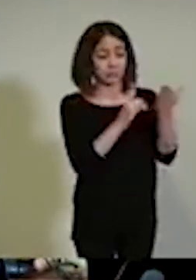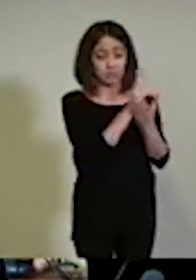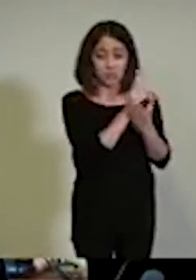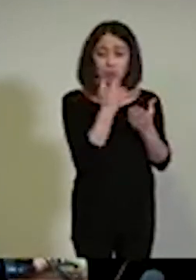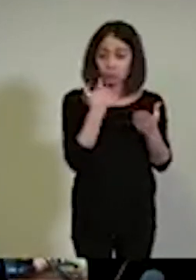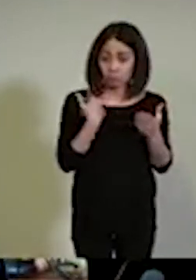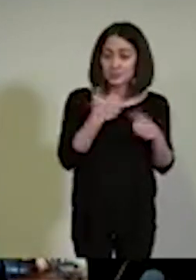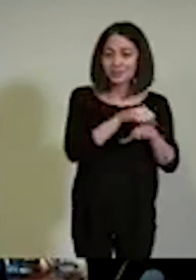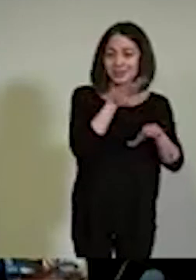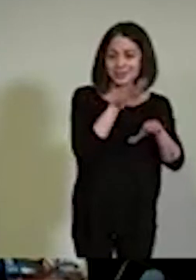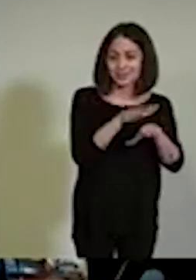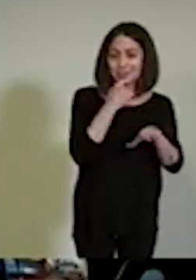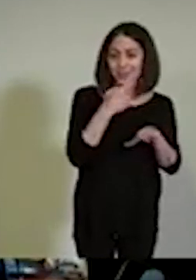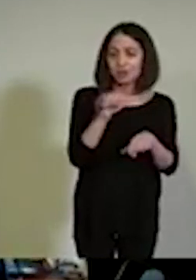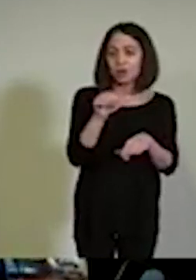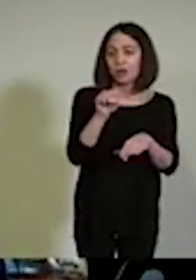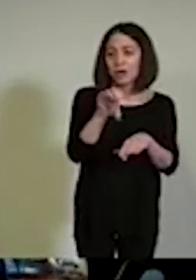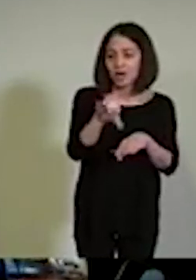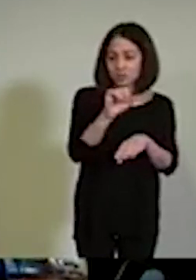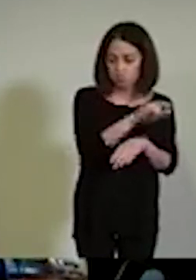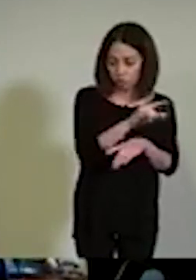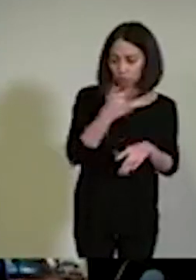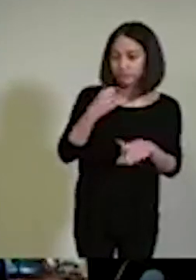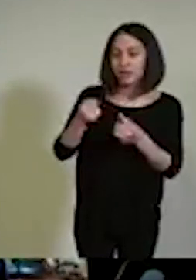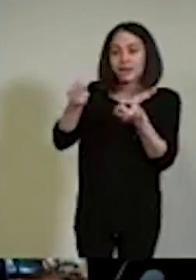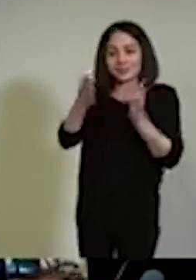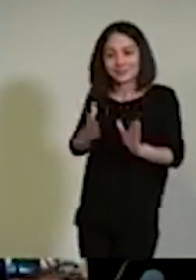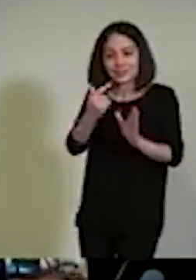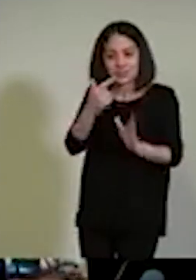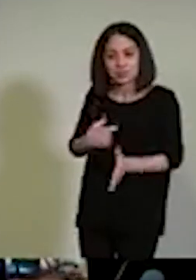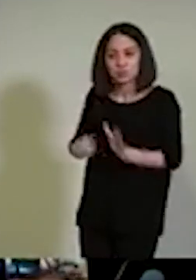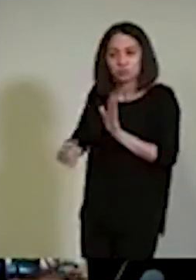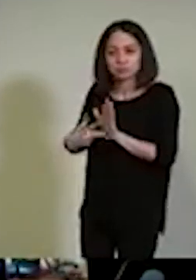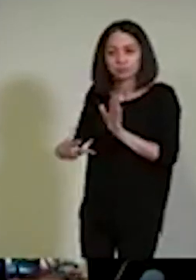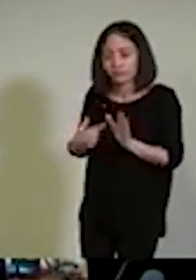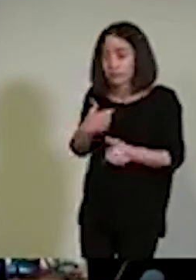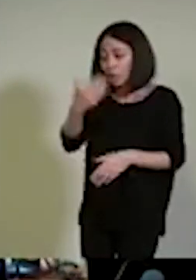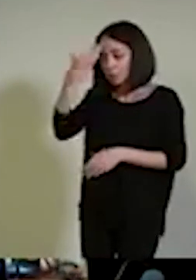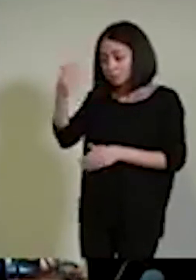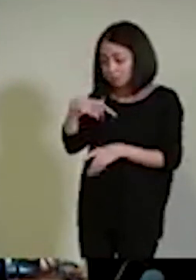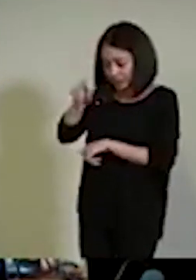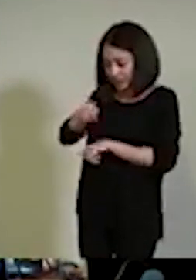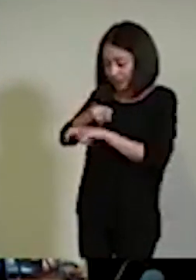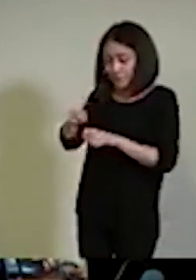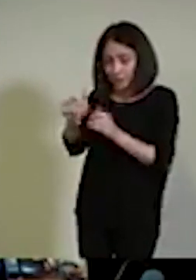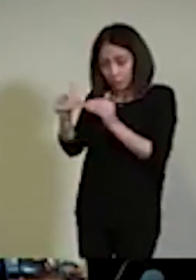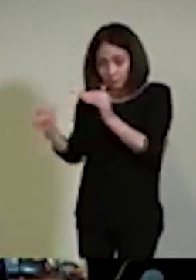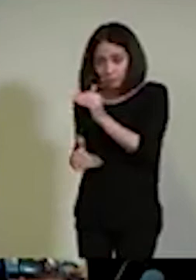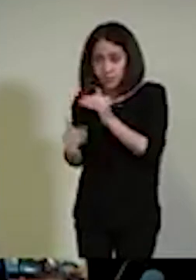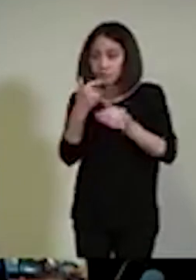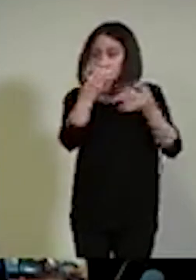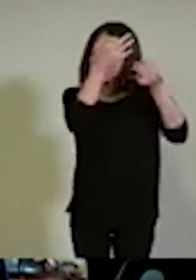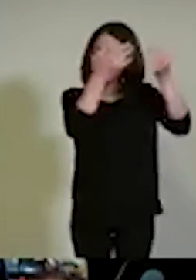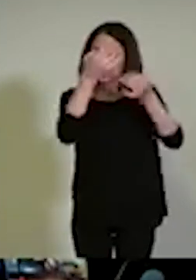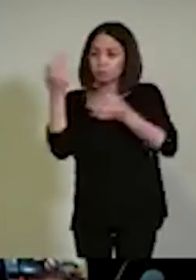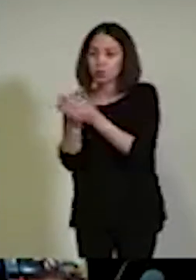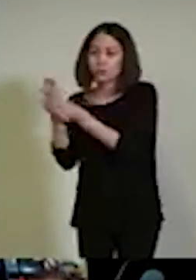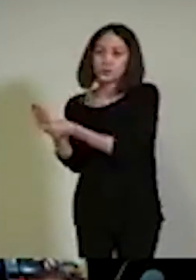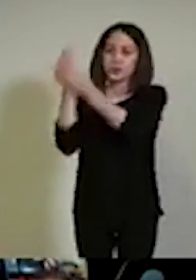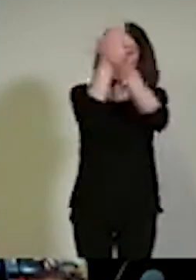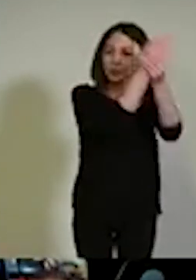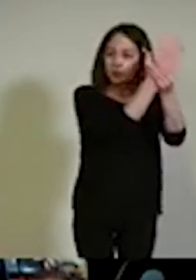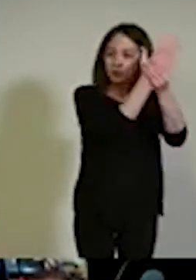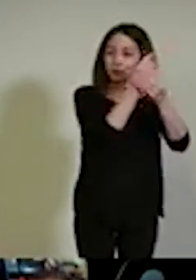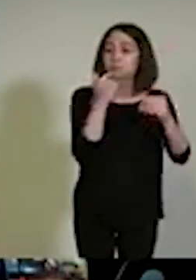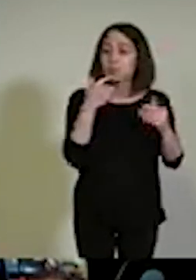à l'enfance, notifie la décision. Si le jeune est évalué mineur, son dossier est transféré au parquet et s'il est d'accord avec l'évaluation